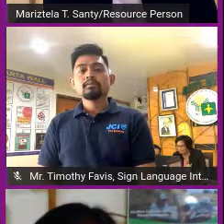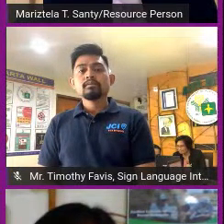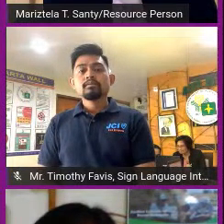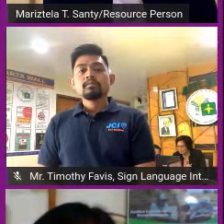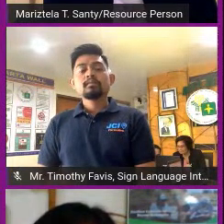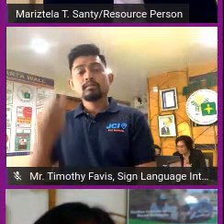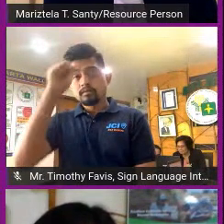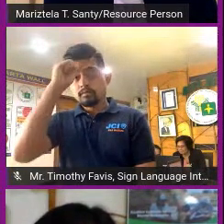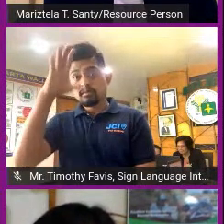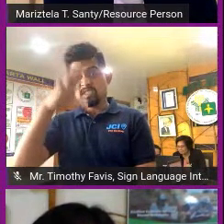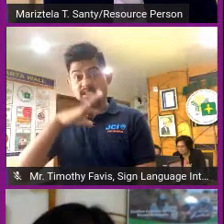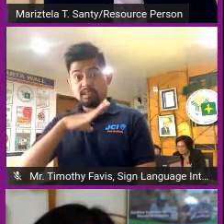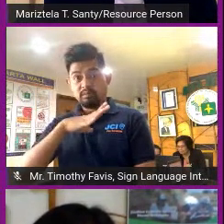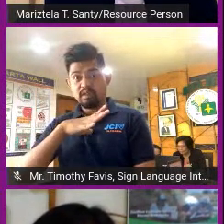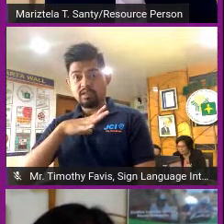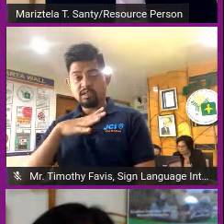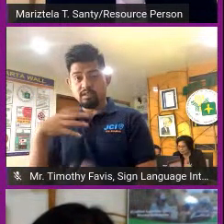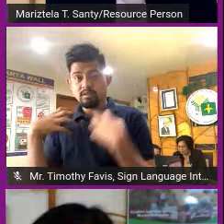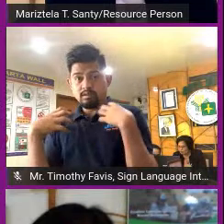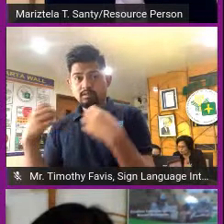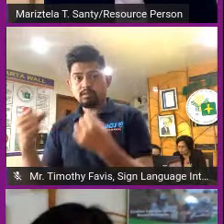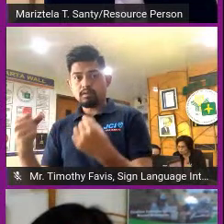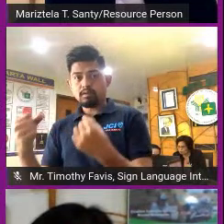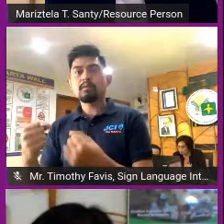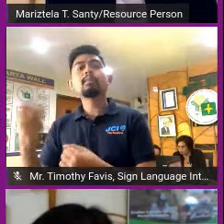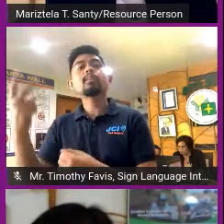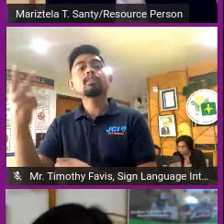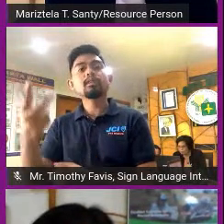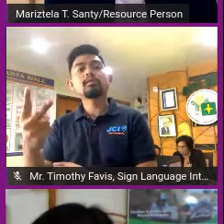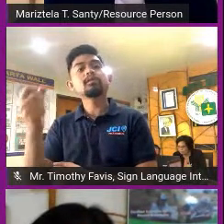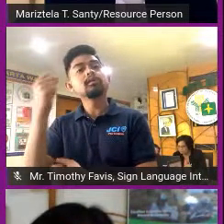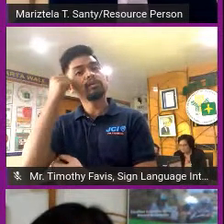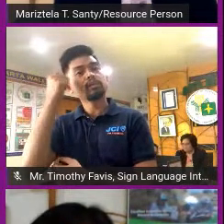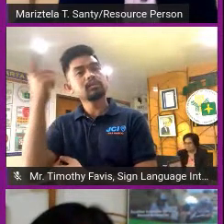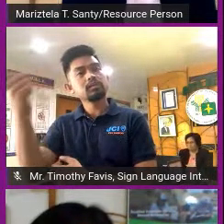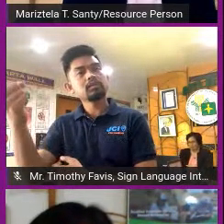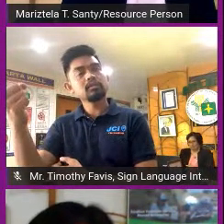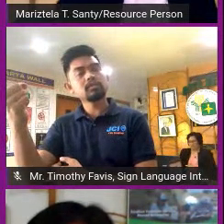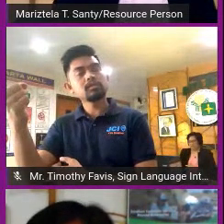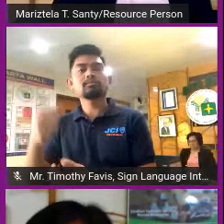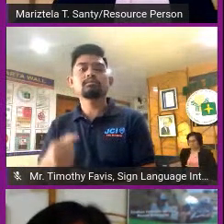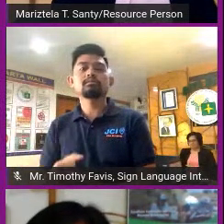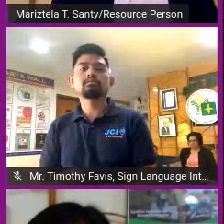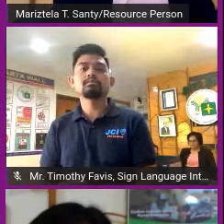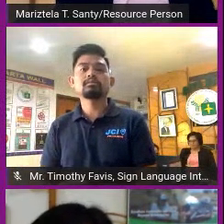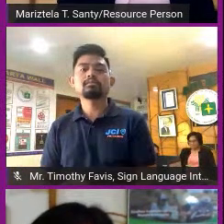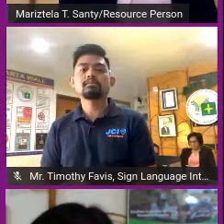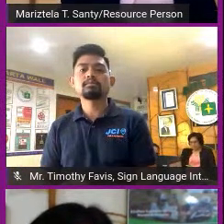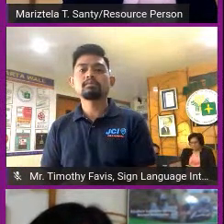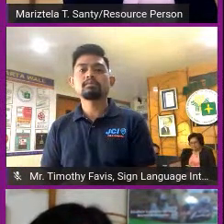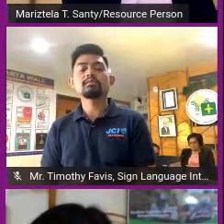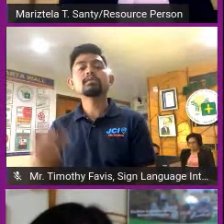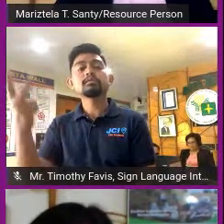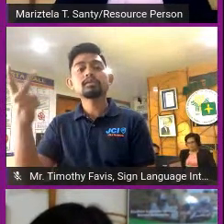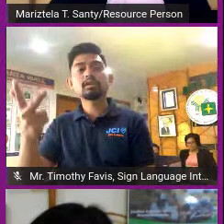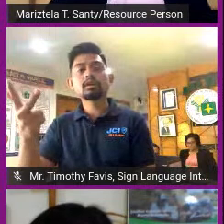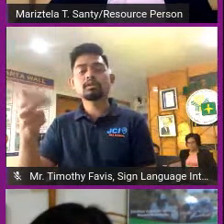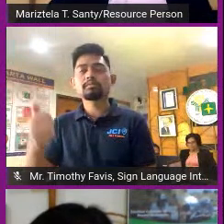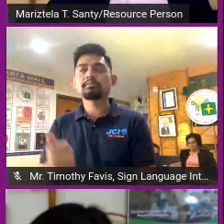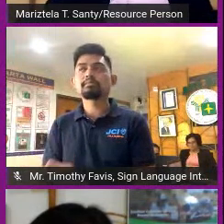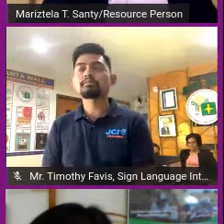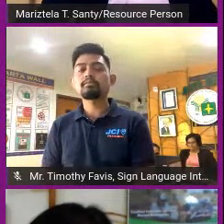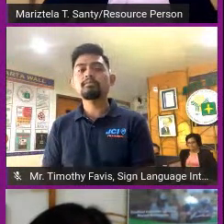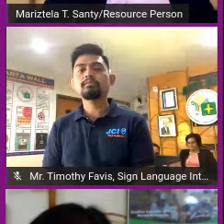1, men are more dominant. And then sa column number 2, understanding and submissive for women. Sa column number